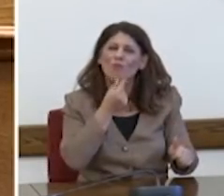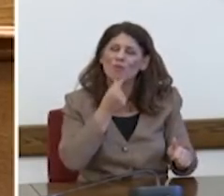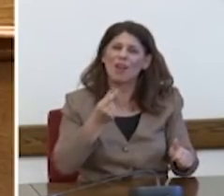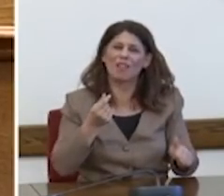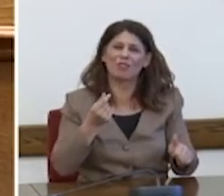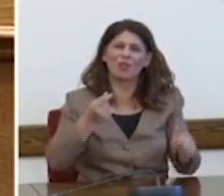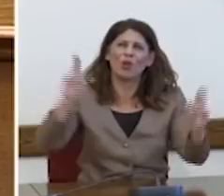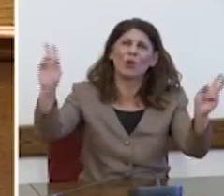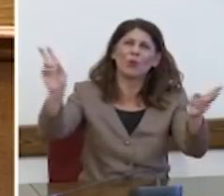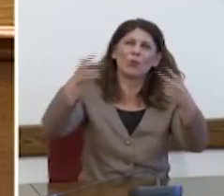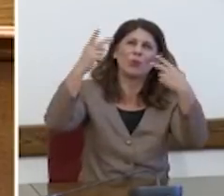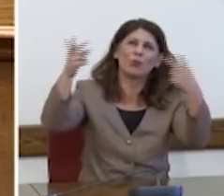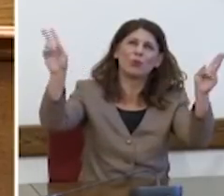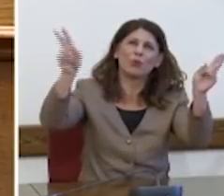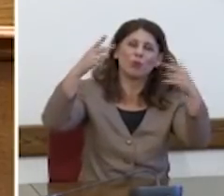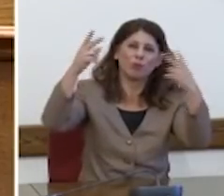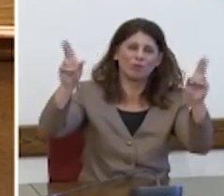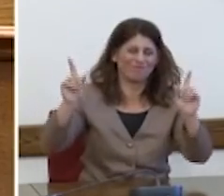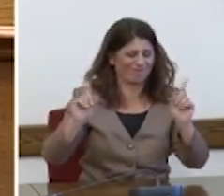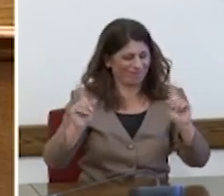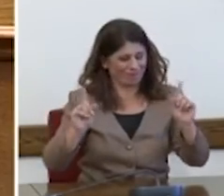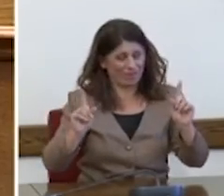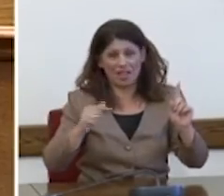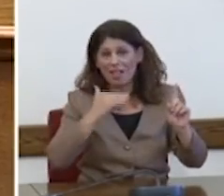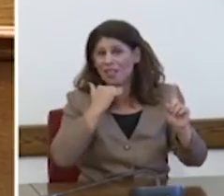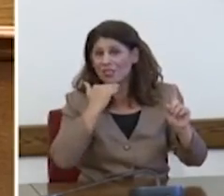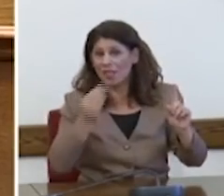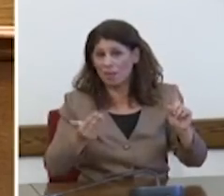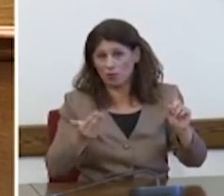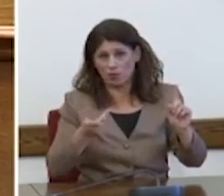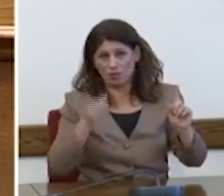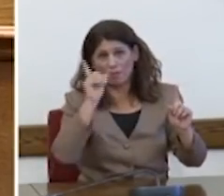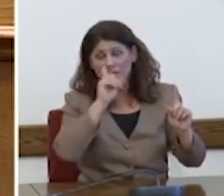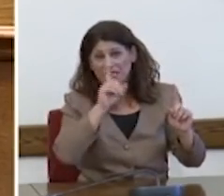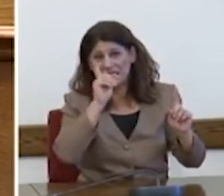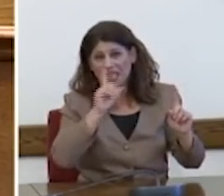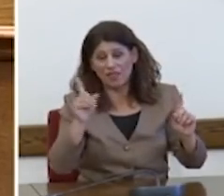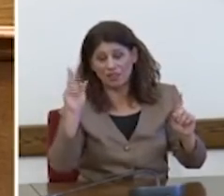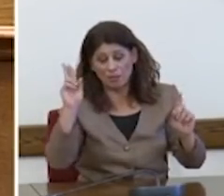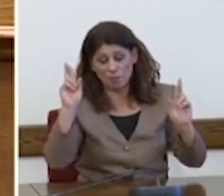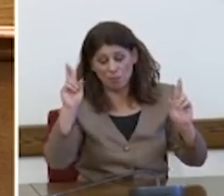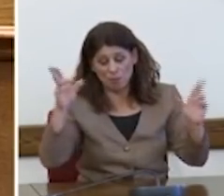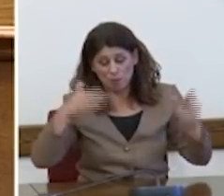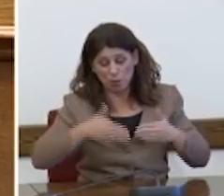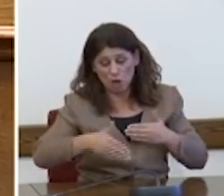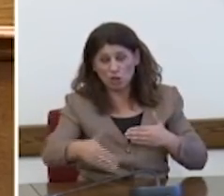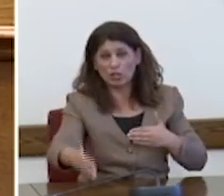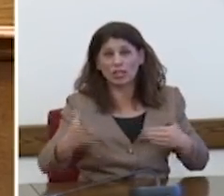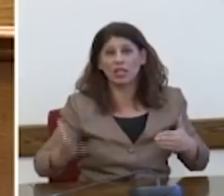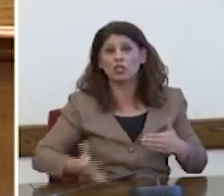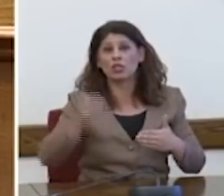στον άνεμο. Δεν μπορείτε λοιπόν να καλλιεργείτε ψεύτικες προσδοκίες για σωτήριες